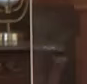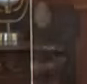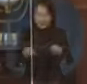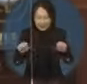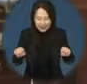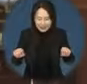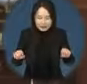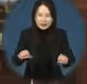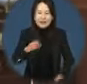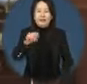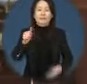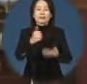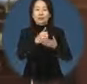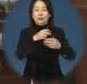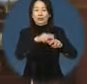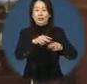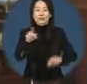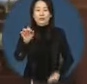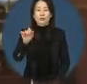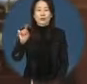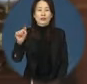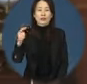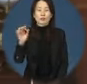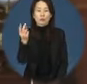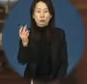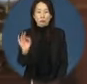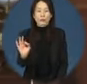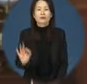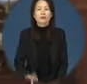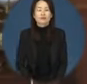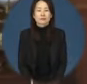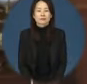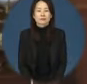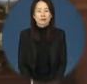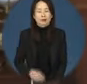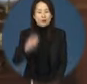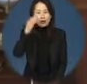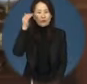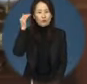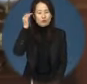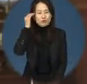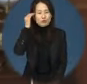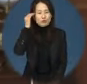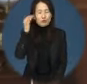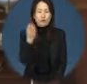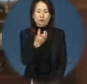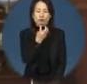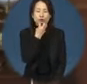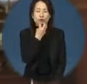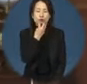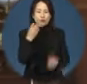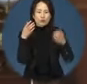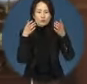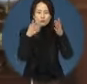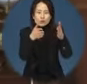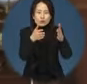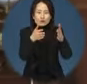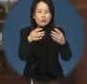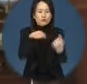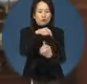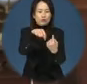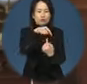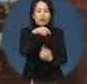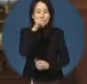여러분 안녕하십니까 ebs 초대석 정관용입니다 우리나라를 서울 금하고 이렇게 부르죠